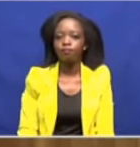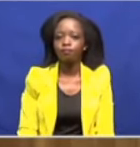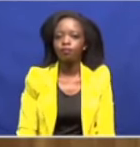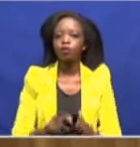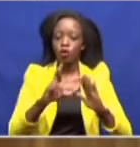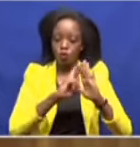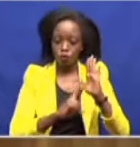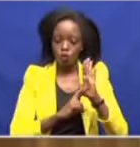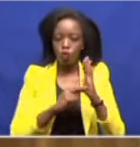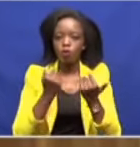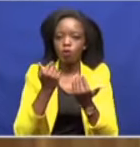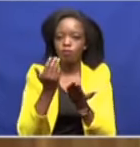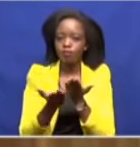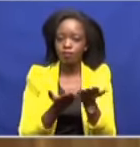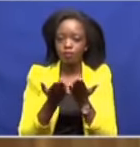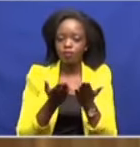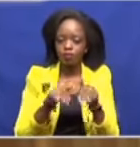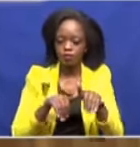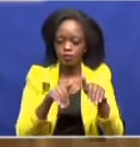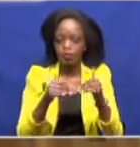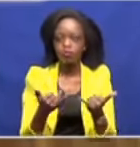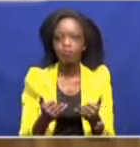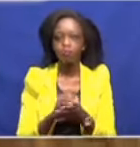Ratiba ya misa ni kama ifuatavyo: